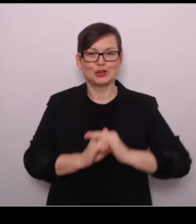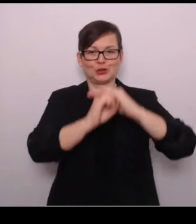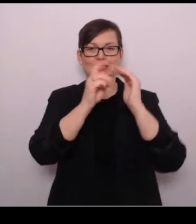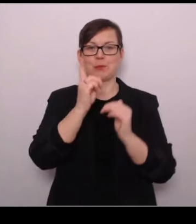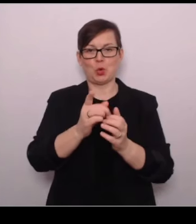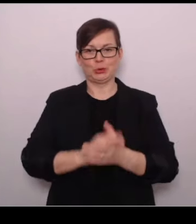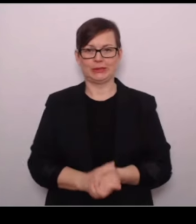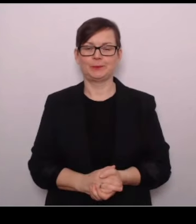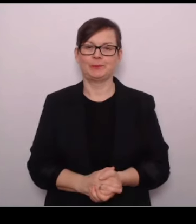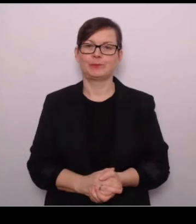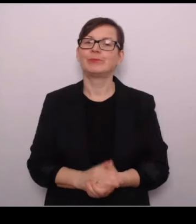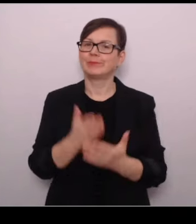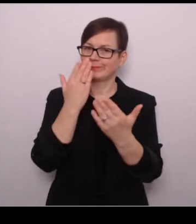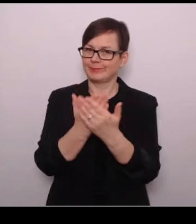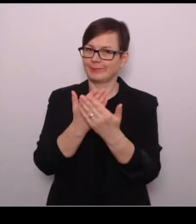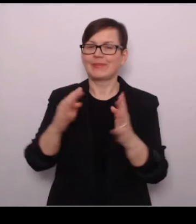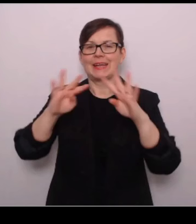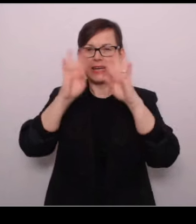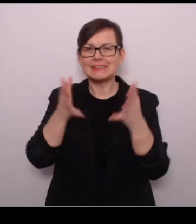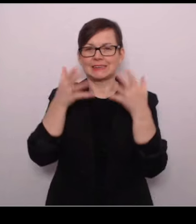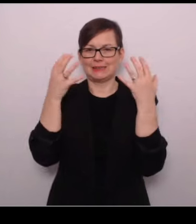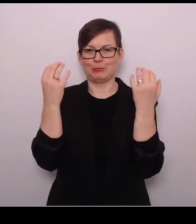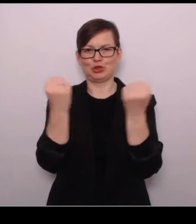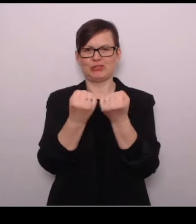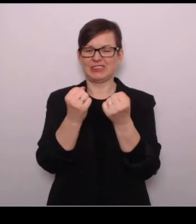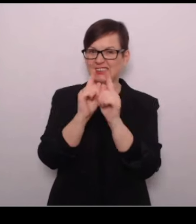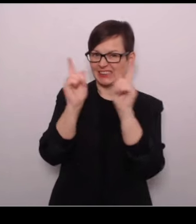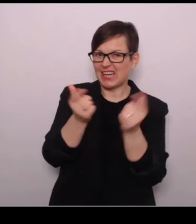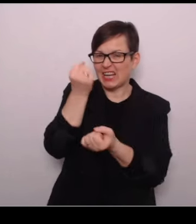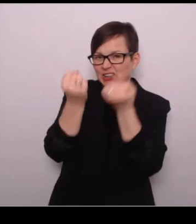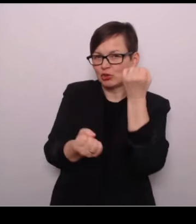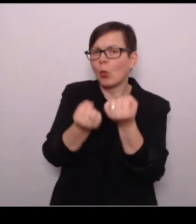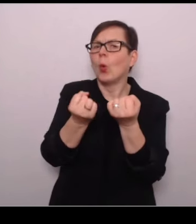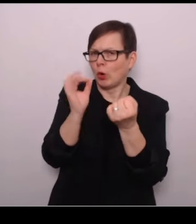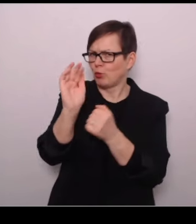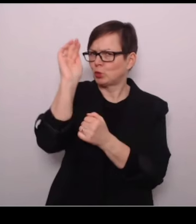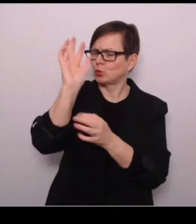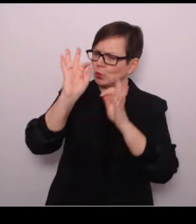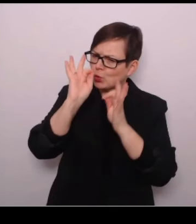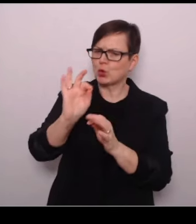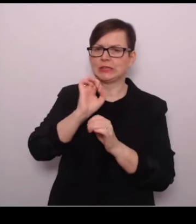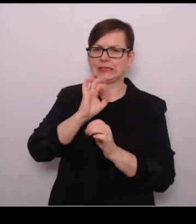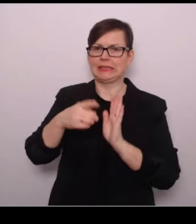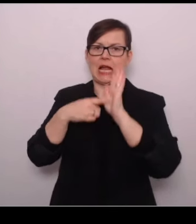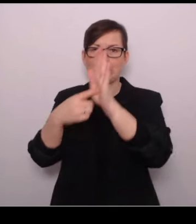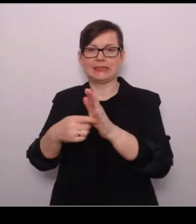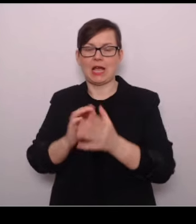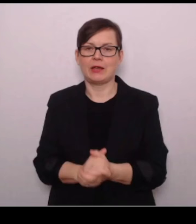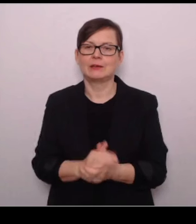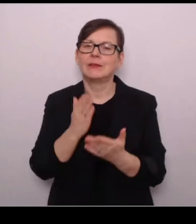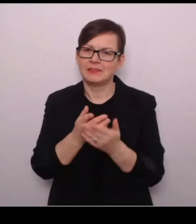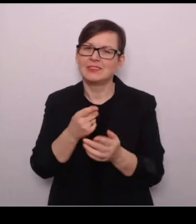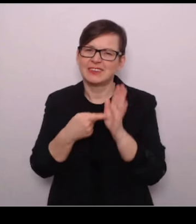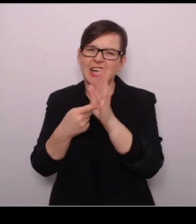der Realwirtschaft auch die Fachkräfteposition stärken. Insgesamt ist es uns damit gelungen, in schwierigen